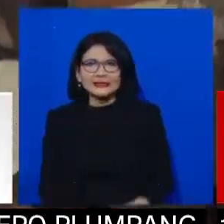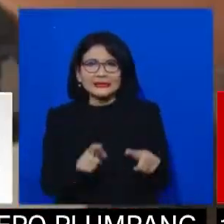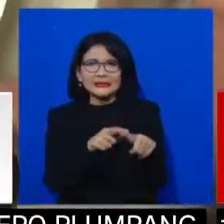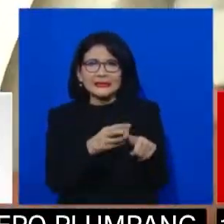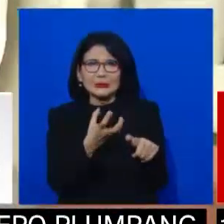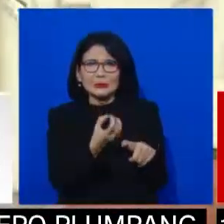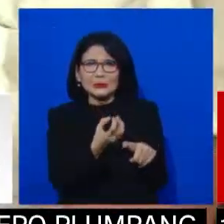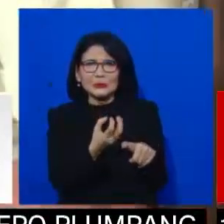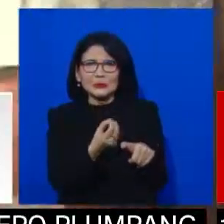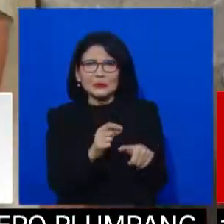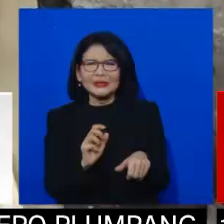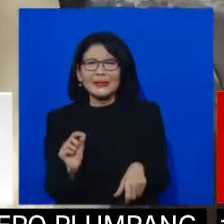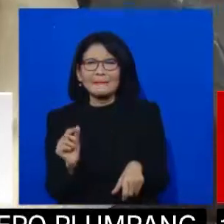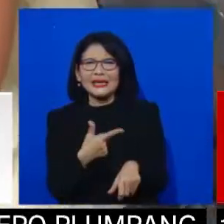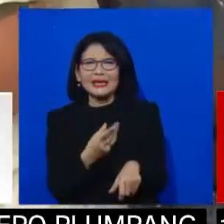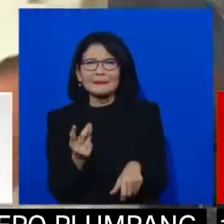Biru dikit sih.